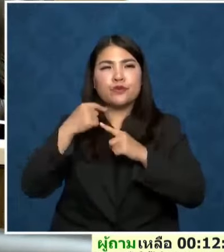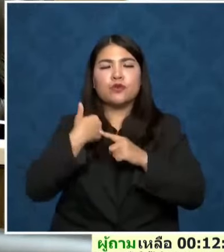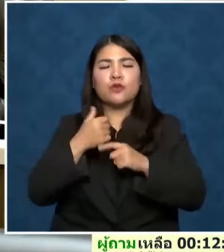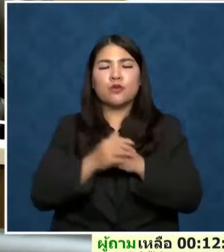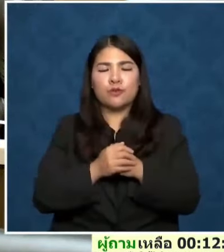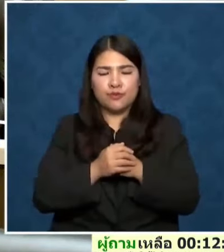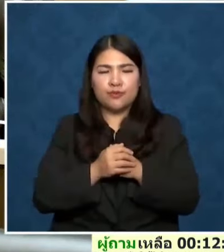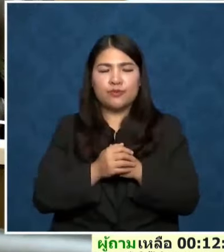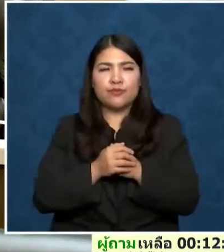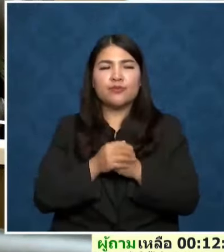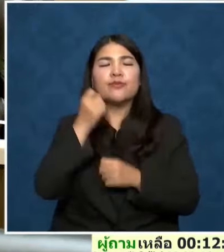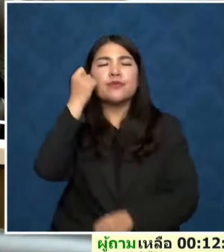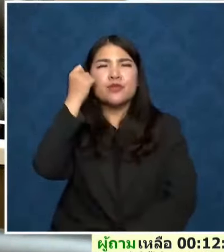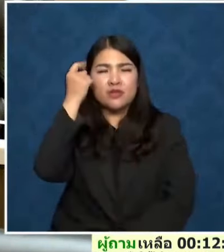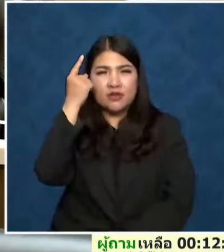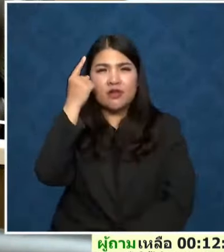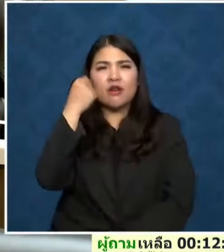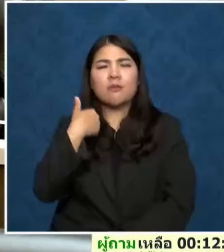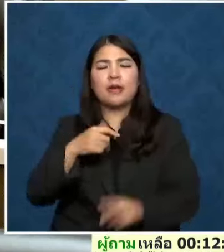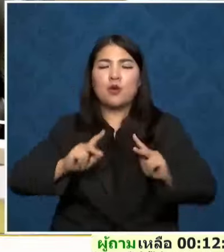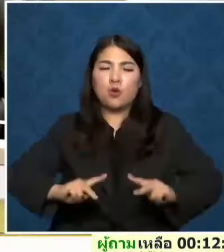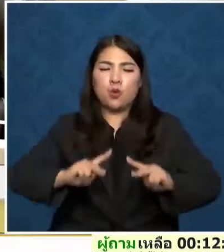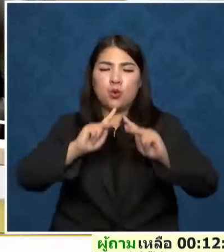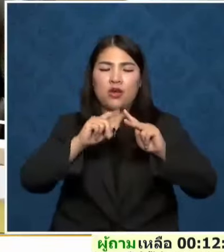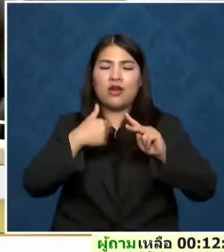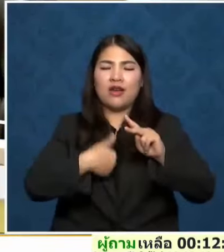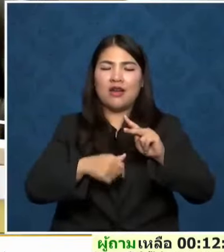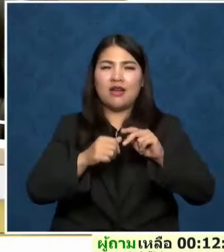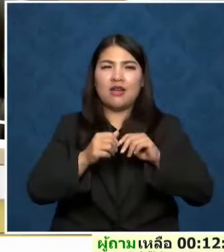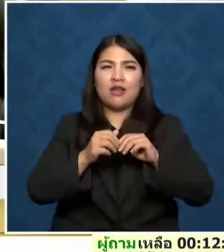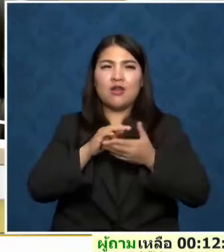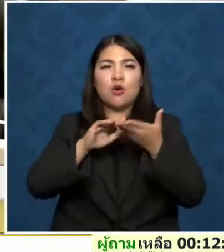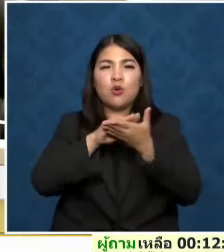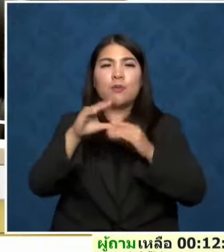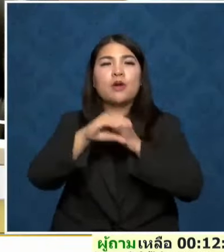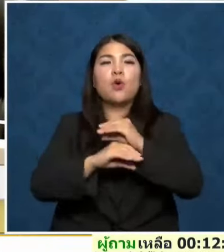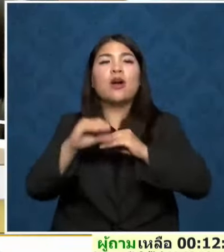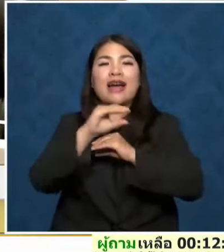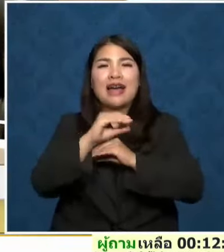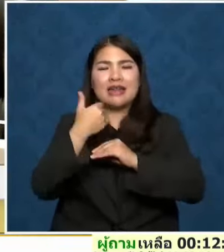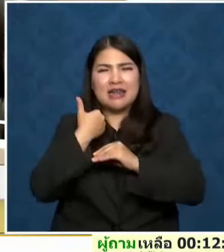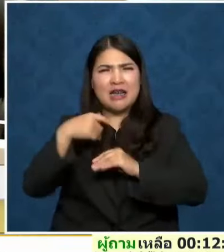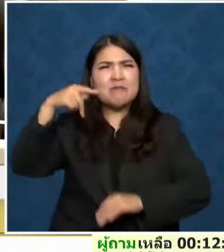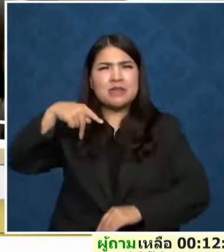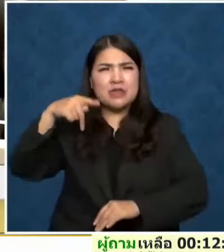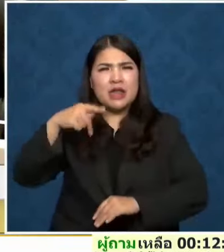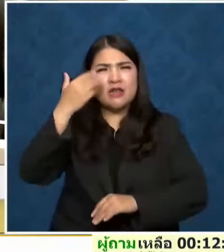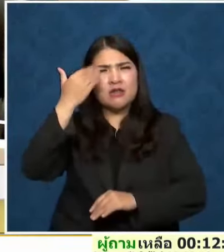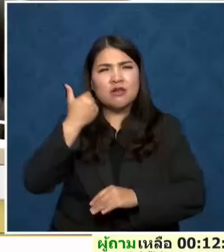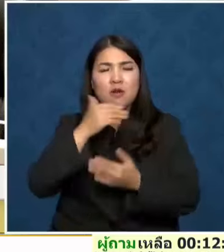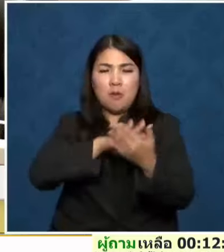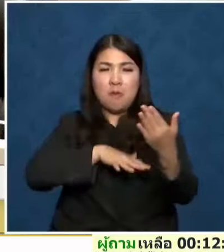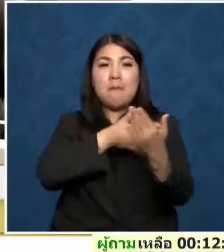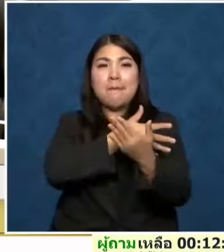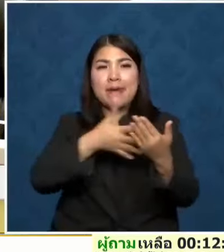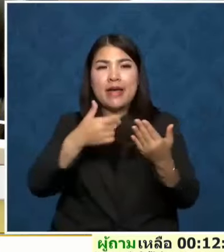M8ซึ่งเป็นโครงคารเคือไข พิเศษระหว่างเมืองนะครับ ถึงตามแผนอยู่นี่ เราตั้เร